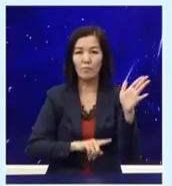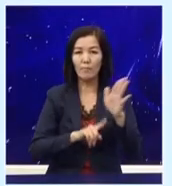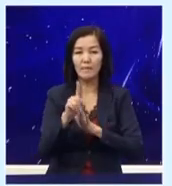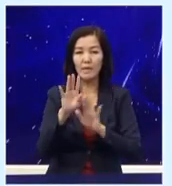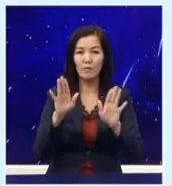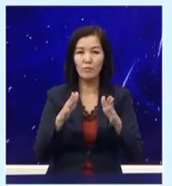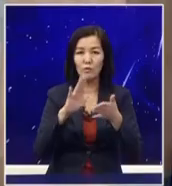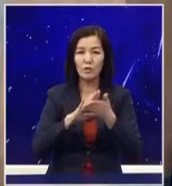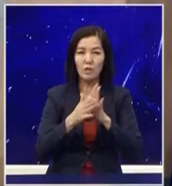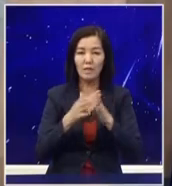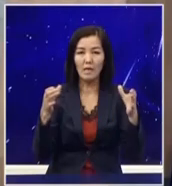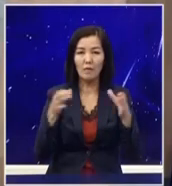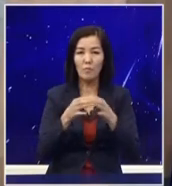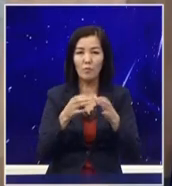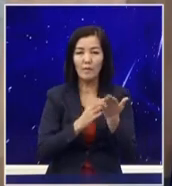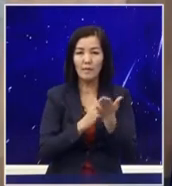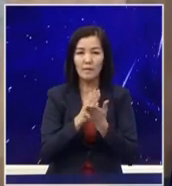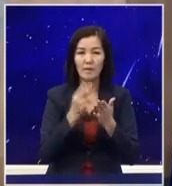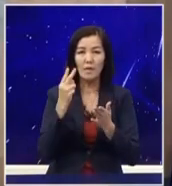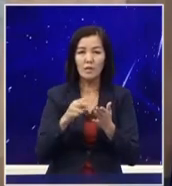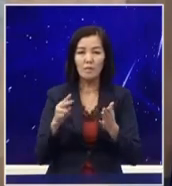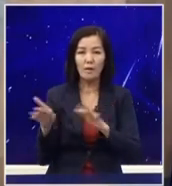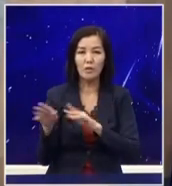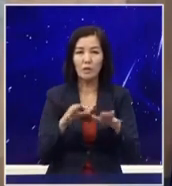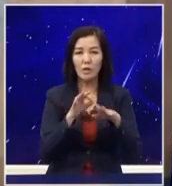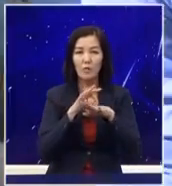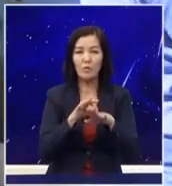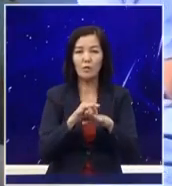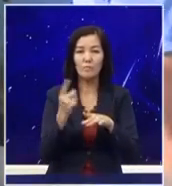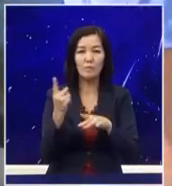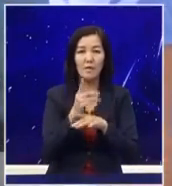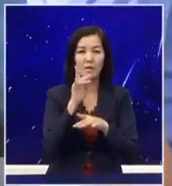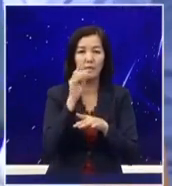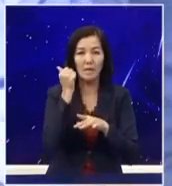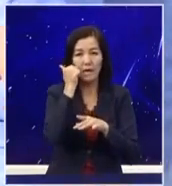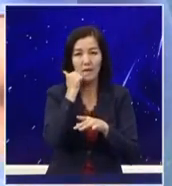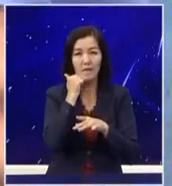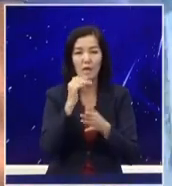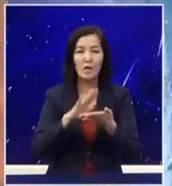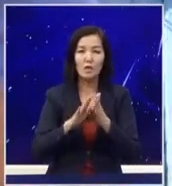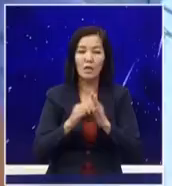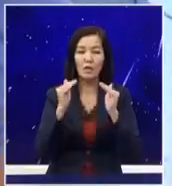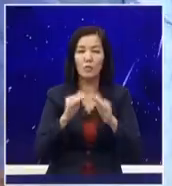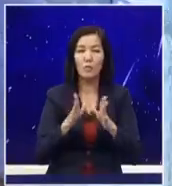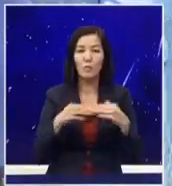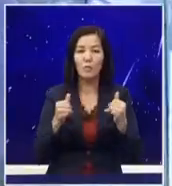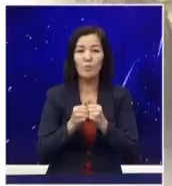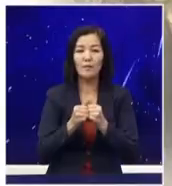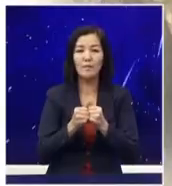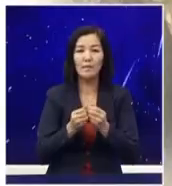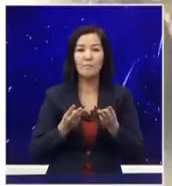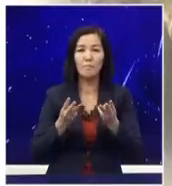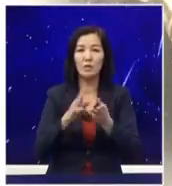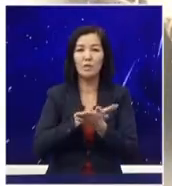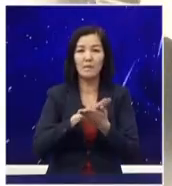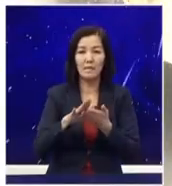төтенше жағдайлар бөлімінің қызметкерлері 20-ға жуық шара ұйымдастырып, жалғызбасты қариялар мен жағдайы төмен отбасылардың мұржаларын тазалады.